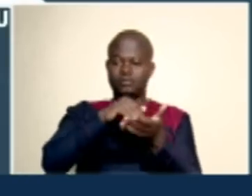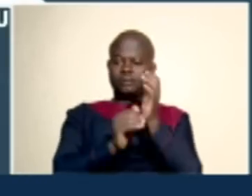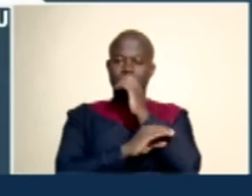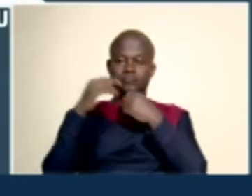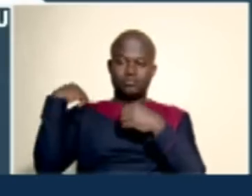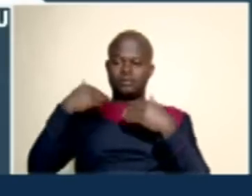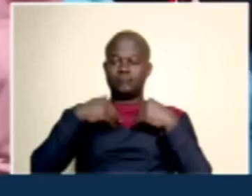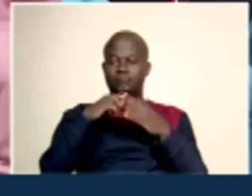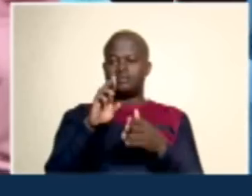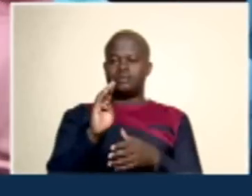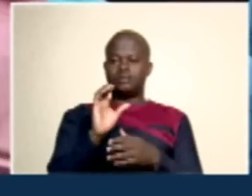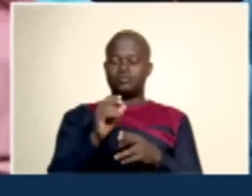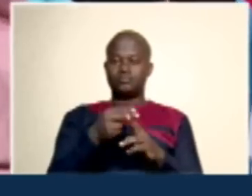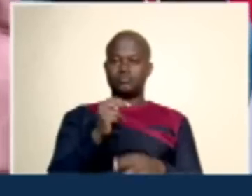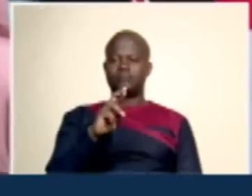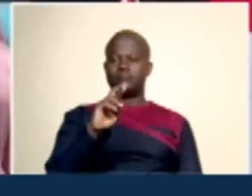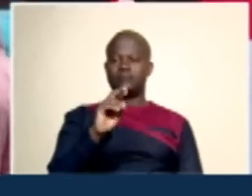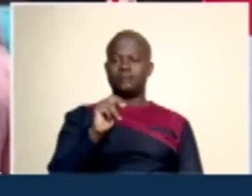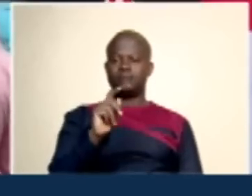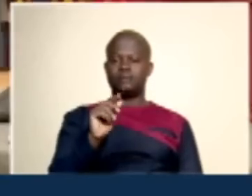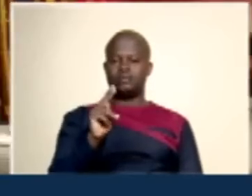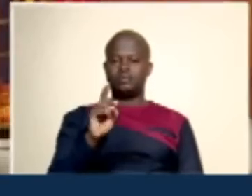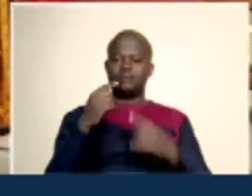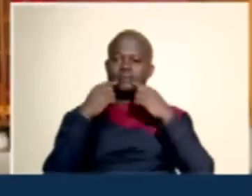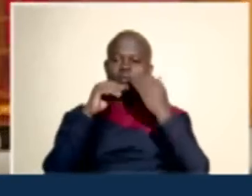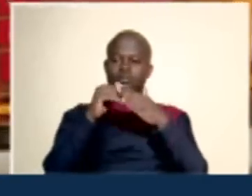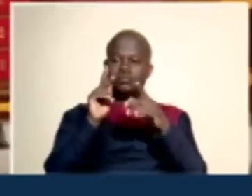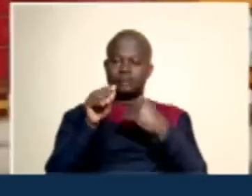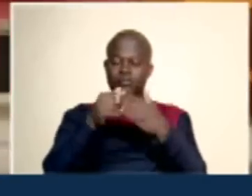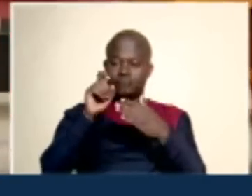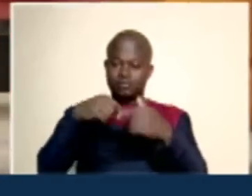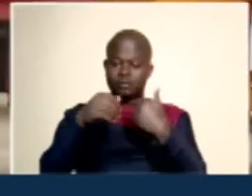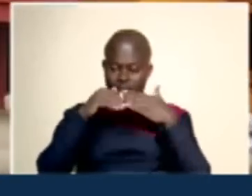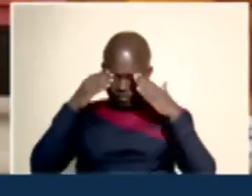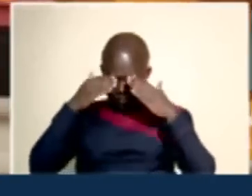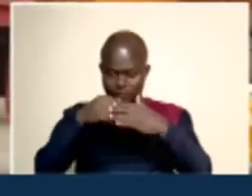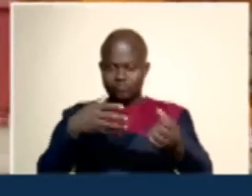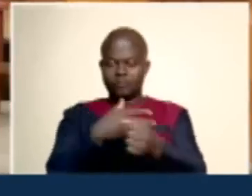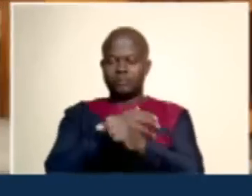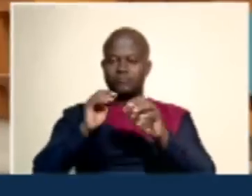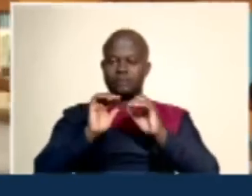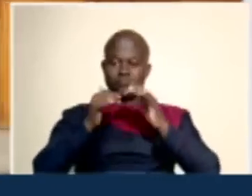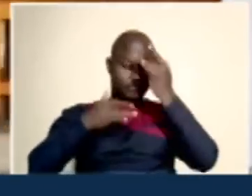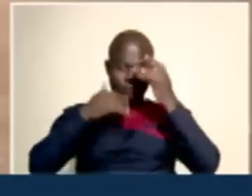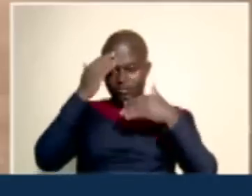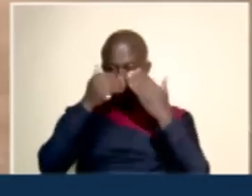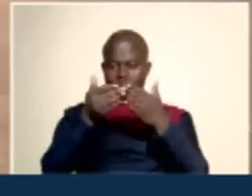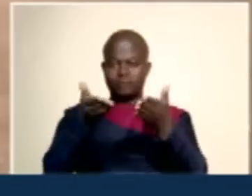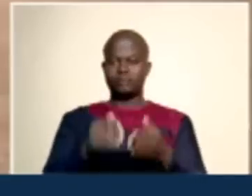gishinzwe ubuzima RBC n'inkindi M. Ernest avuga ko abantu bakwiye gukomeza gushyira imbaraga mu kwirinda icyo cyorezo kuko